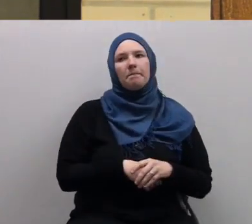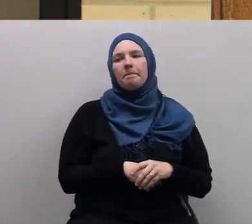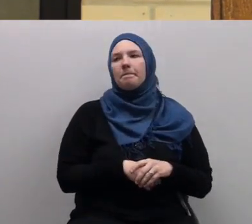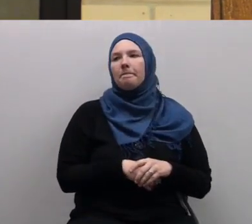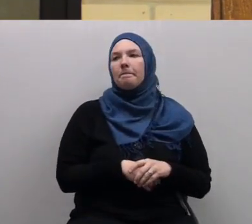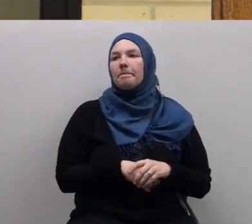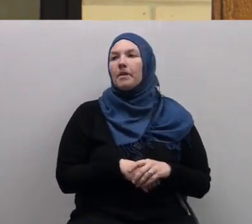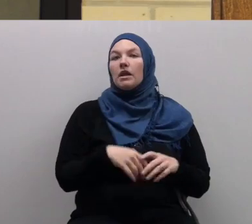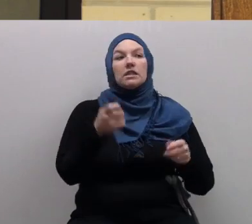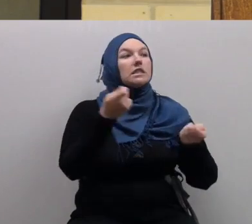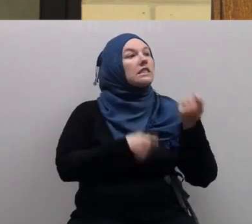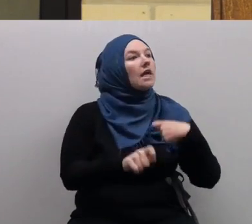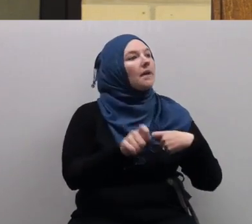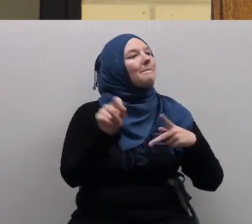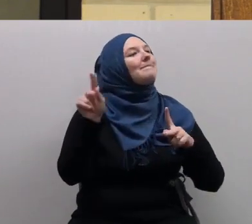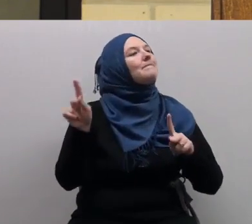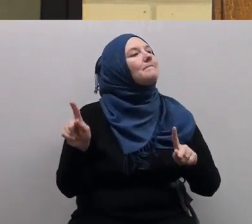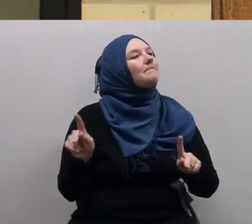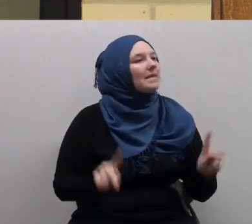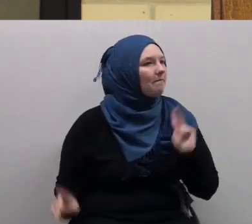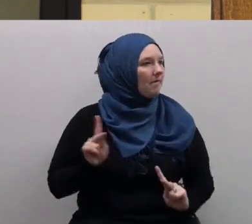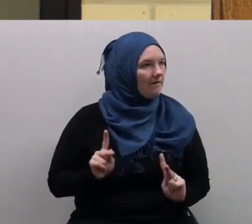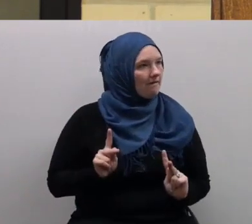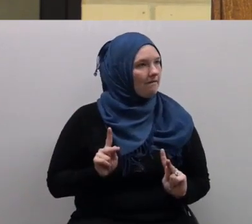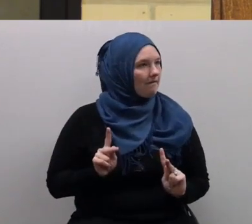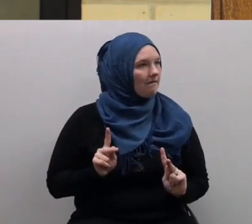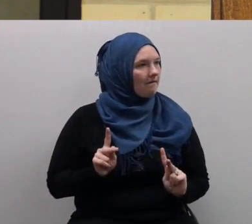يَظْلِمُونَ. Instead, people do